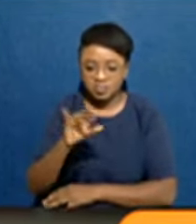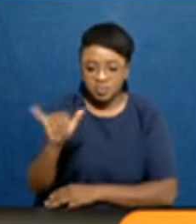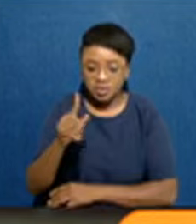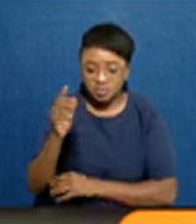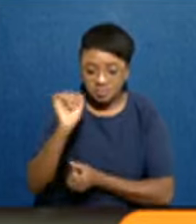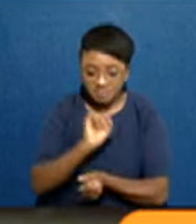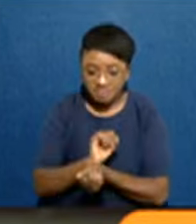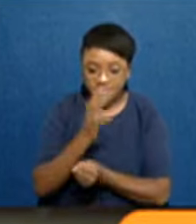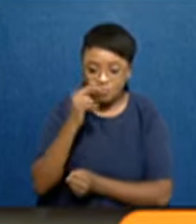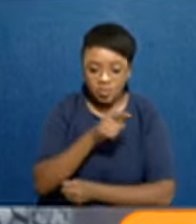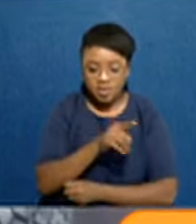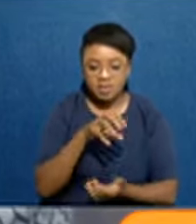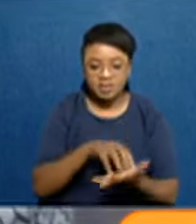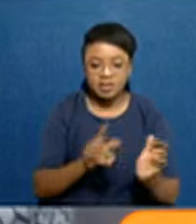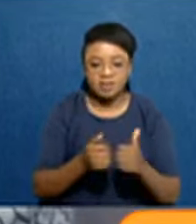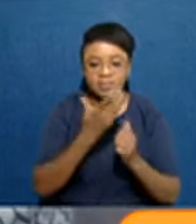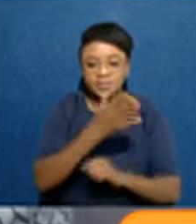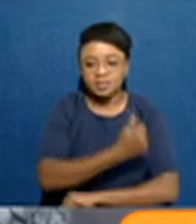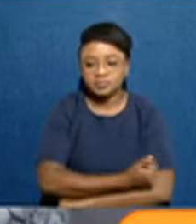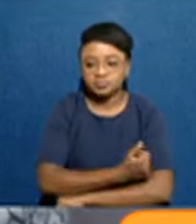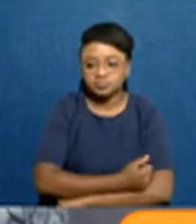kisa hicho kilichotokea shuleni.